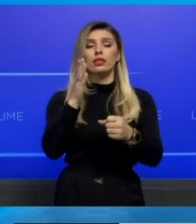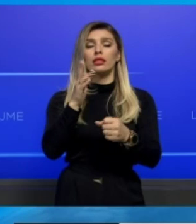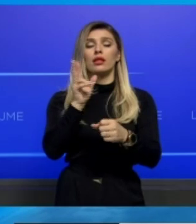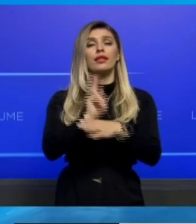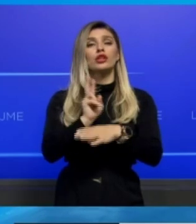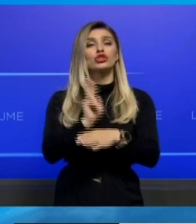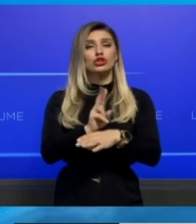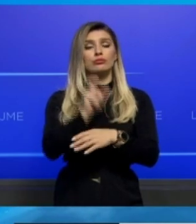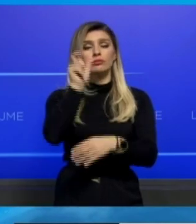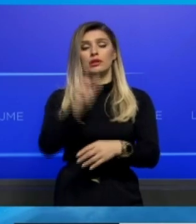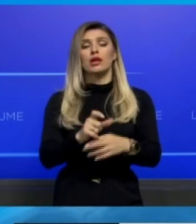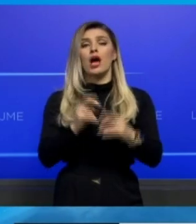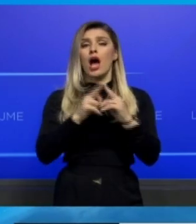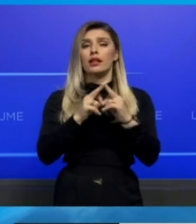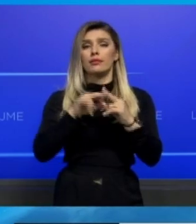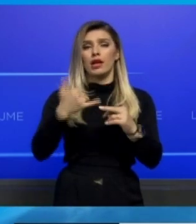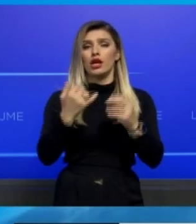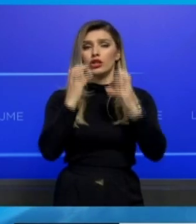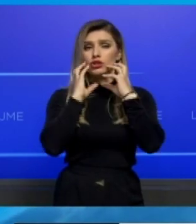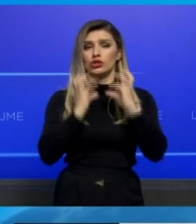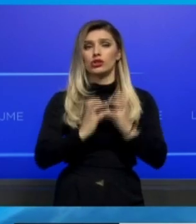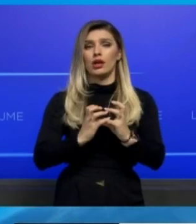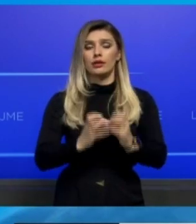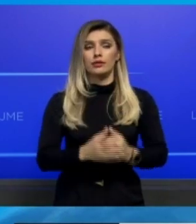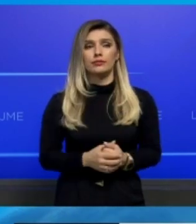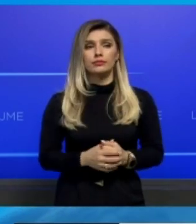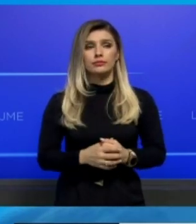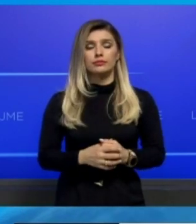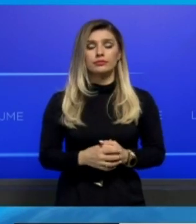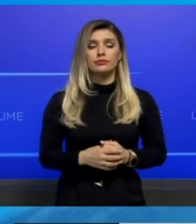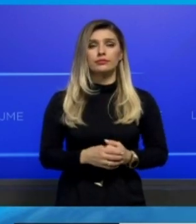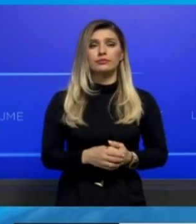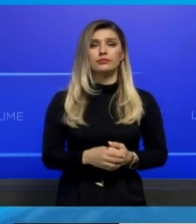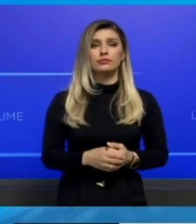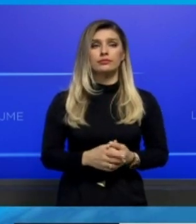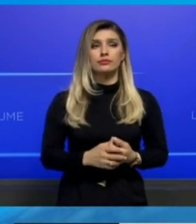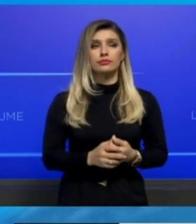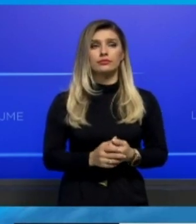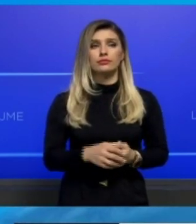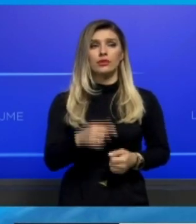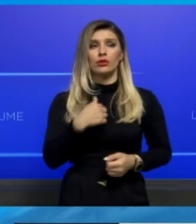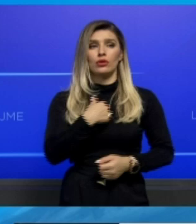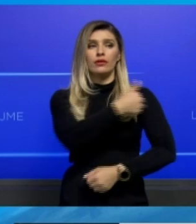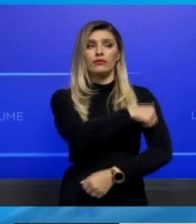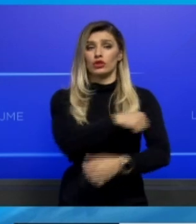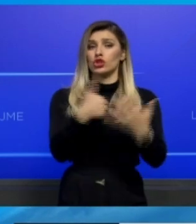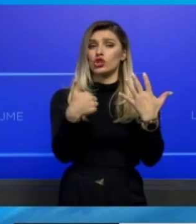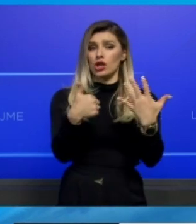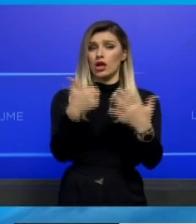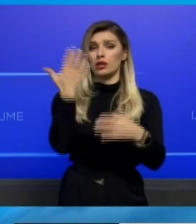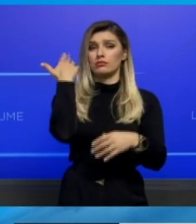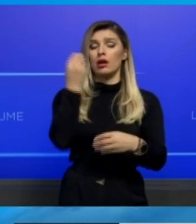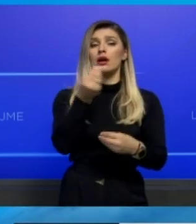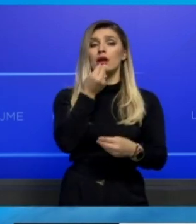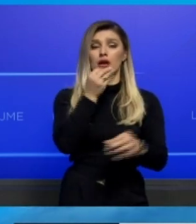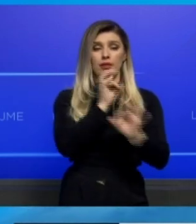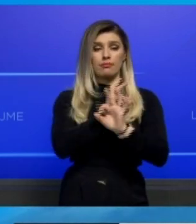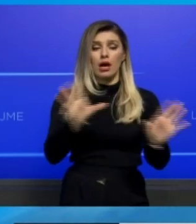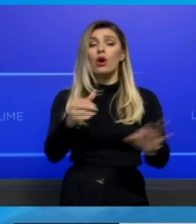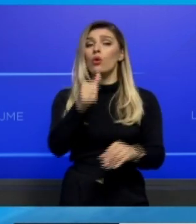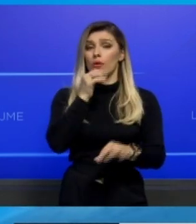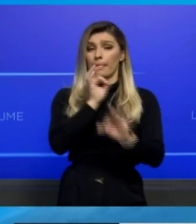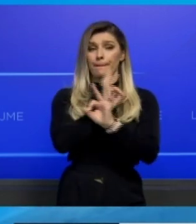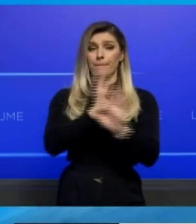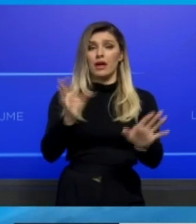udhëheqësve tjerë të UÇK-s. Unë si një 6 vjeçar jam detyruar me hecë deri në Shqipëri, pa bukë, pa ujë,